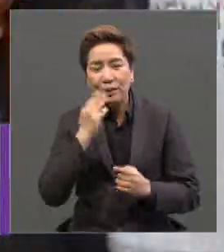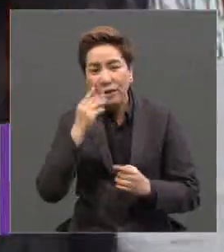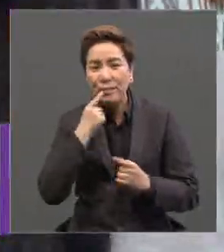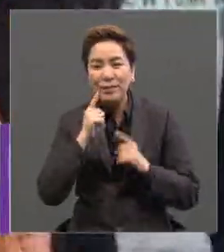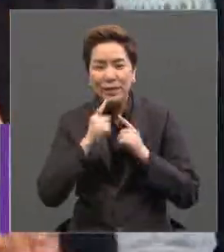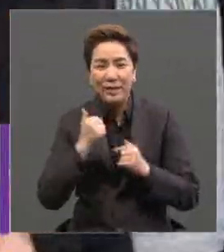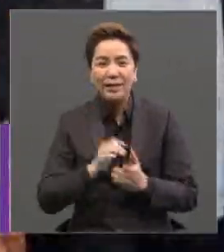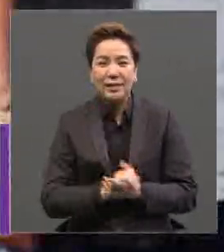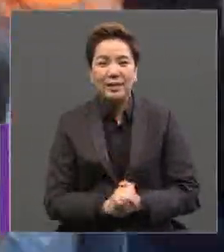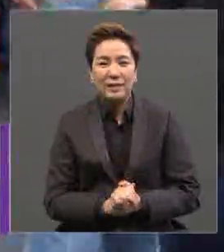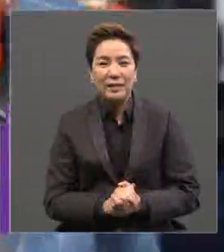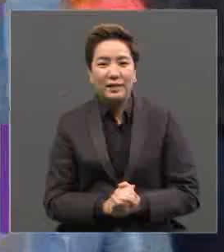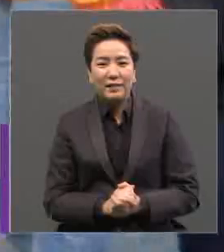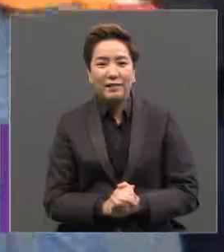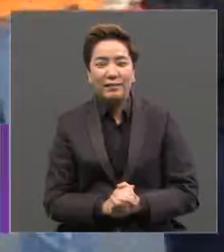สวัสดีครับ นี่